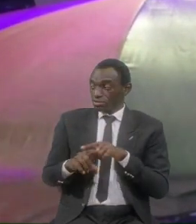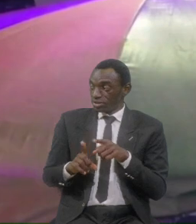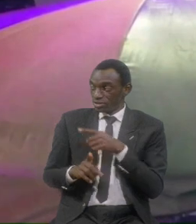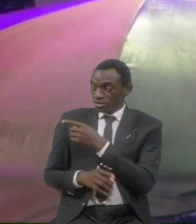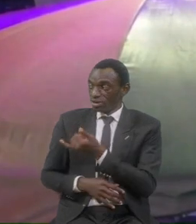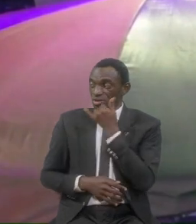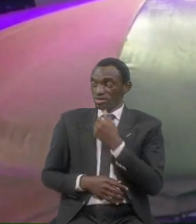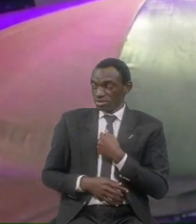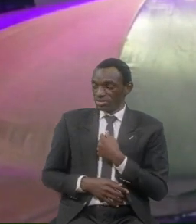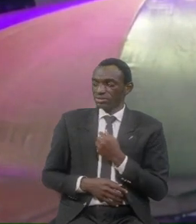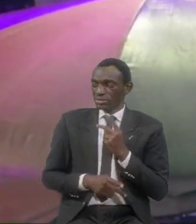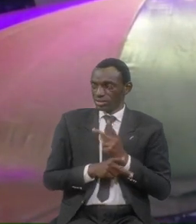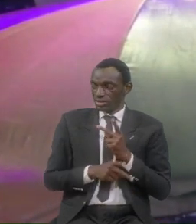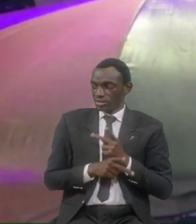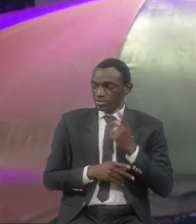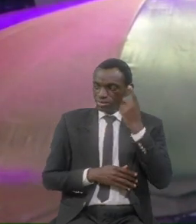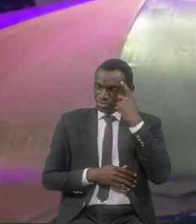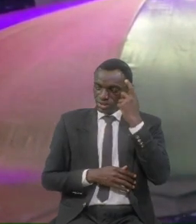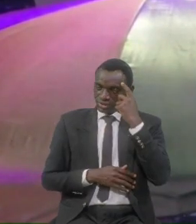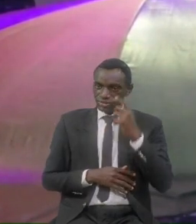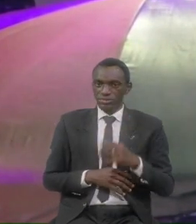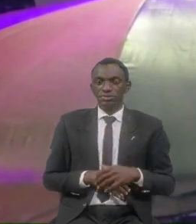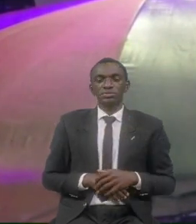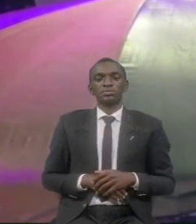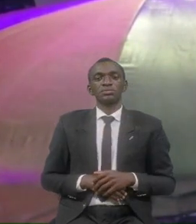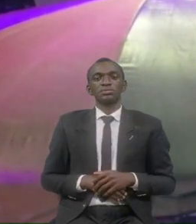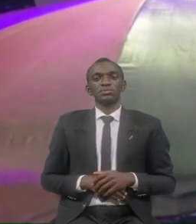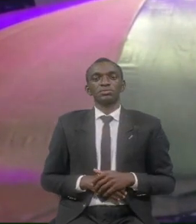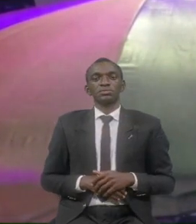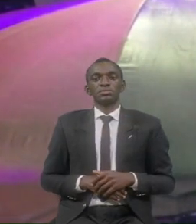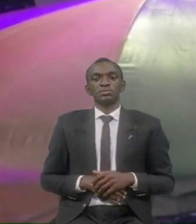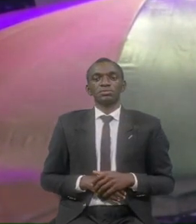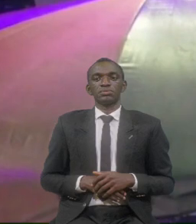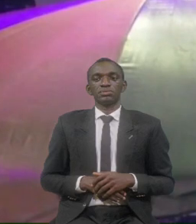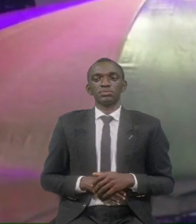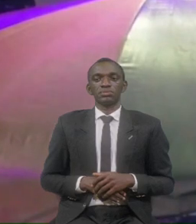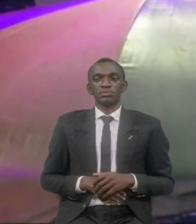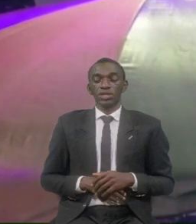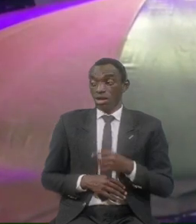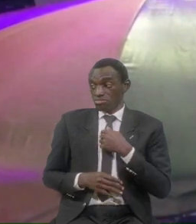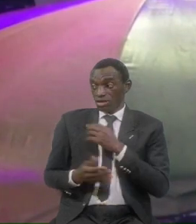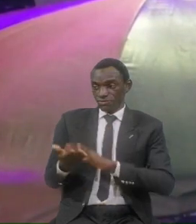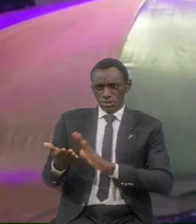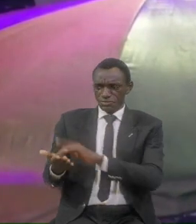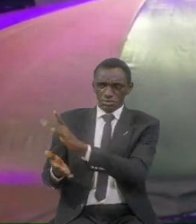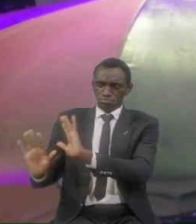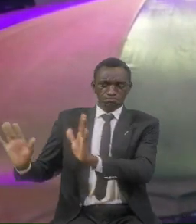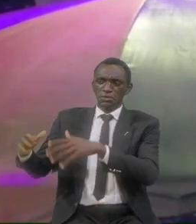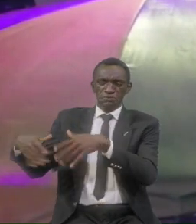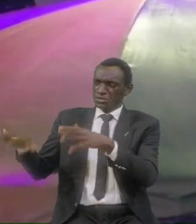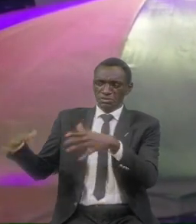pero in his mind. Pero ang iyang imo nga dili maayo nagpabilin sa una-una sa utok sa tao. I forgive you. Gipasaylo ta naka. But even